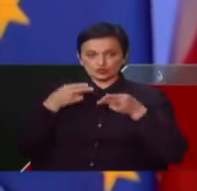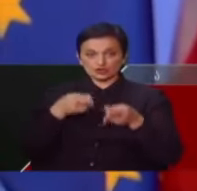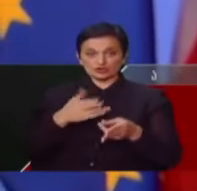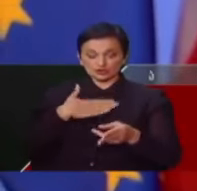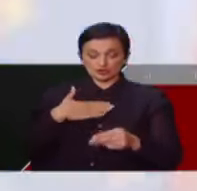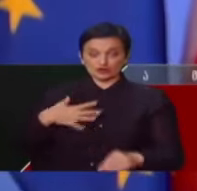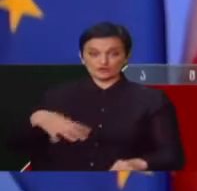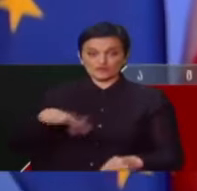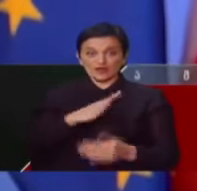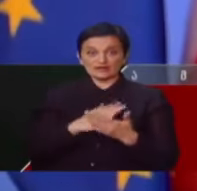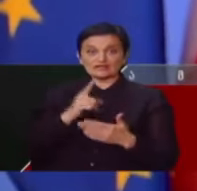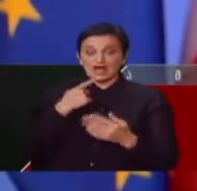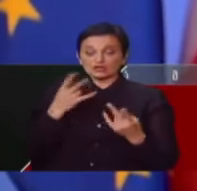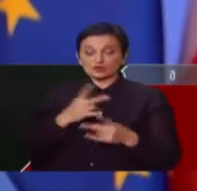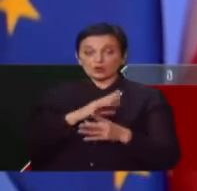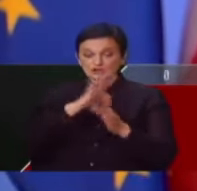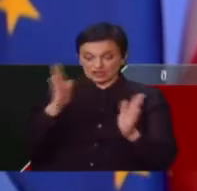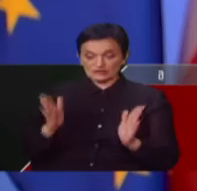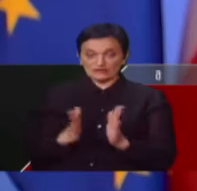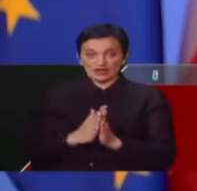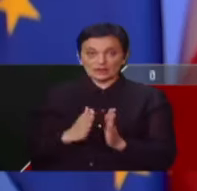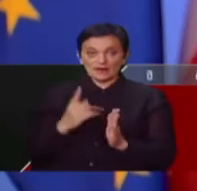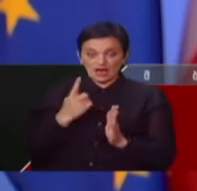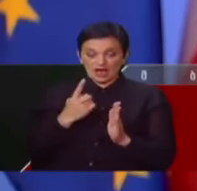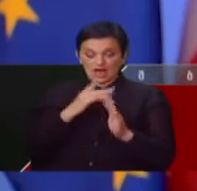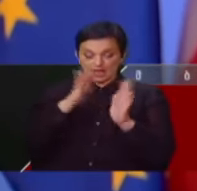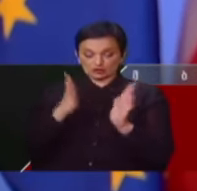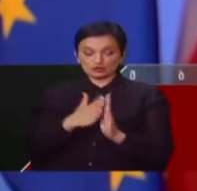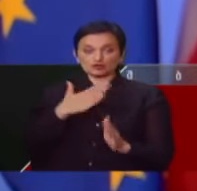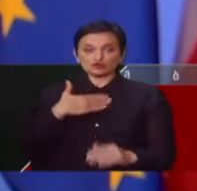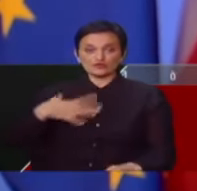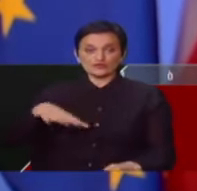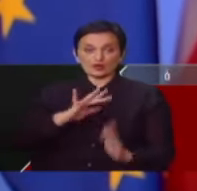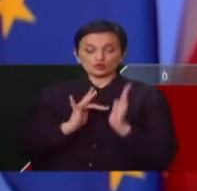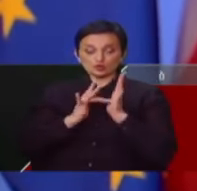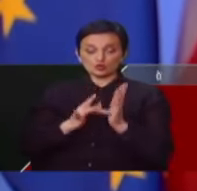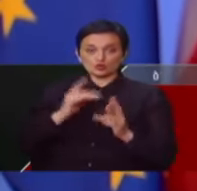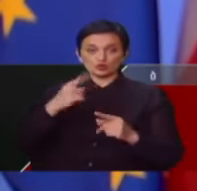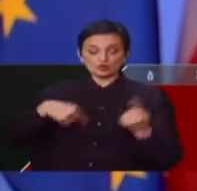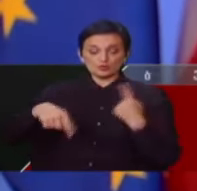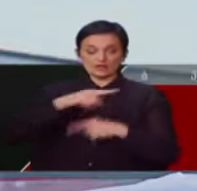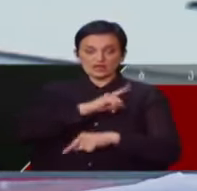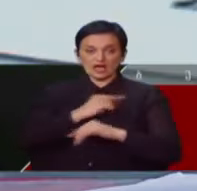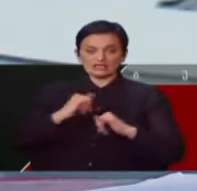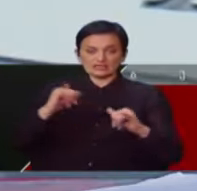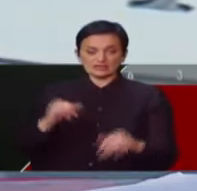განხორციელდა ჩვენ ქვეყანაში. რა თქმა უნდა, ეს ყველაფერი ერთობლივად ემსახურება ჩვენი ქვეყნის ტურიზმის ინდუსტრიის